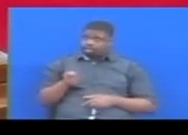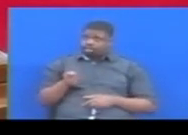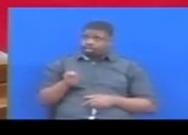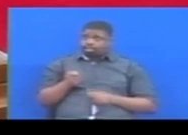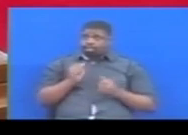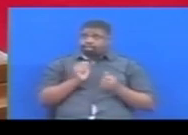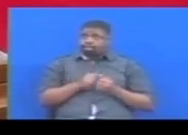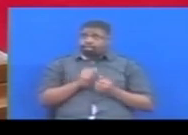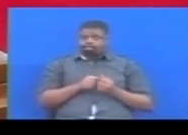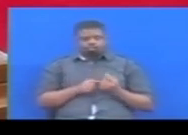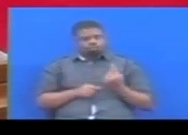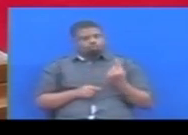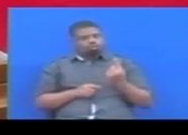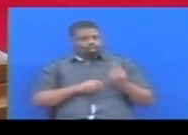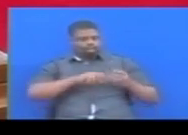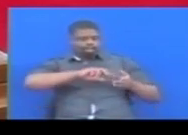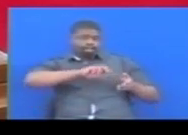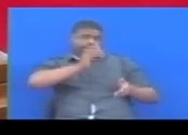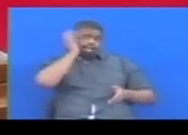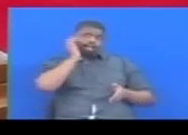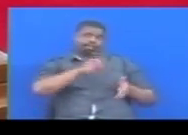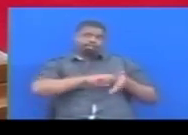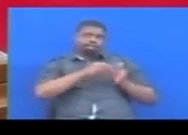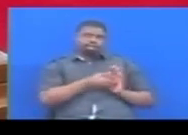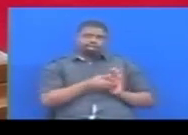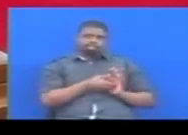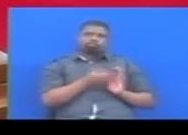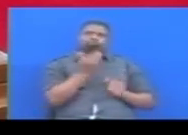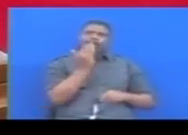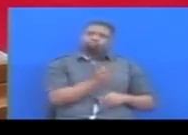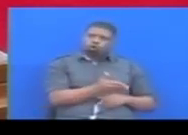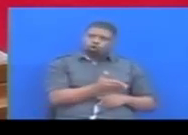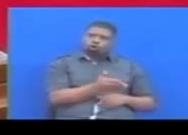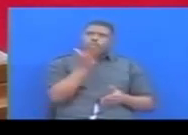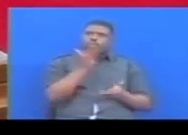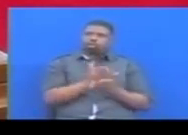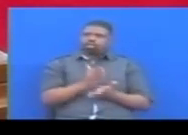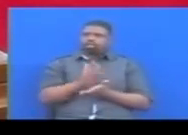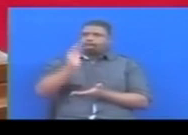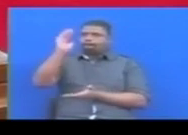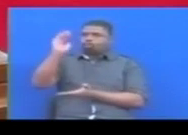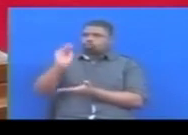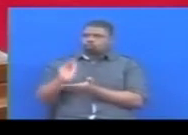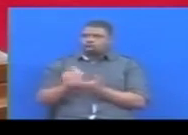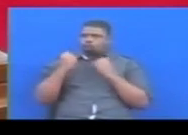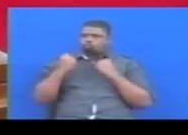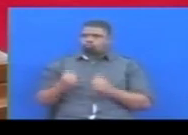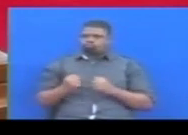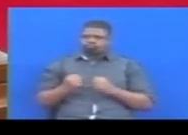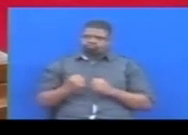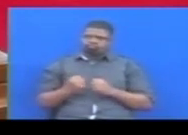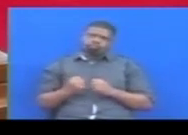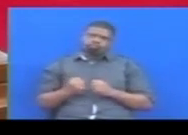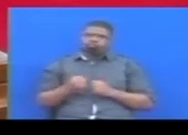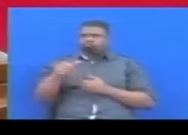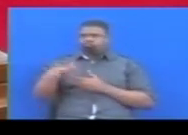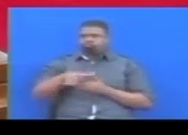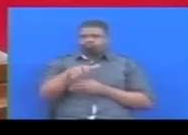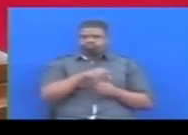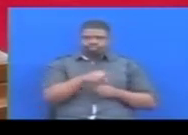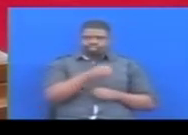jambo la kwanza, mkakati wa serikali tulionao wa kuhakikisha tunapunguza nguvu ya uvuvi katika maziwa na